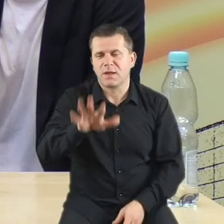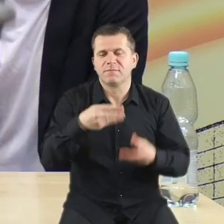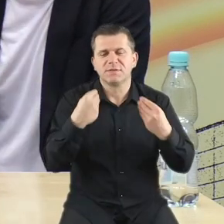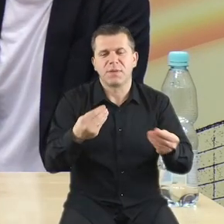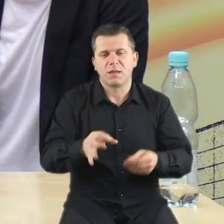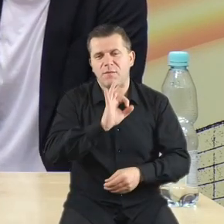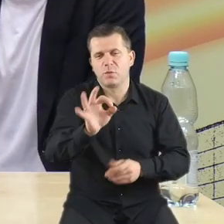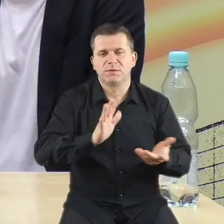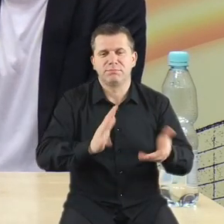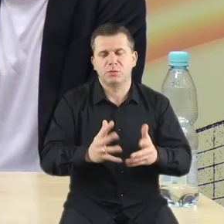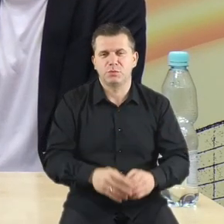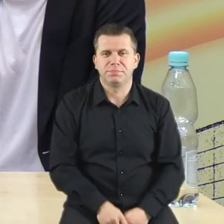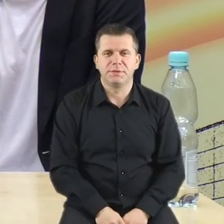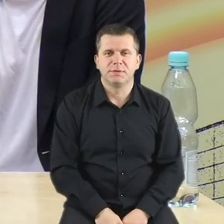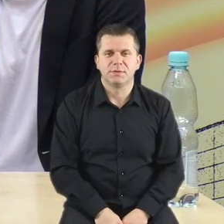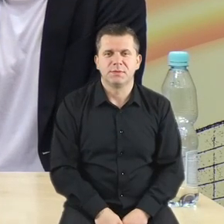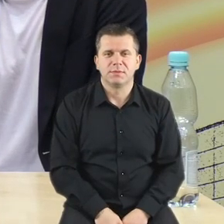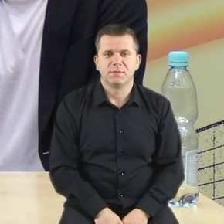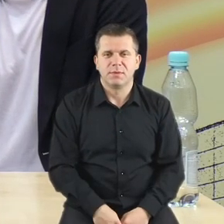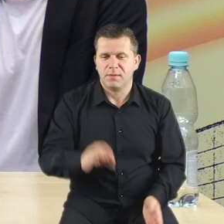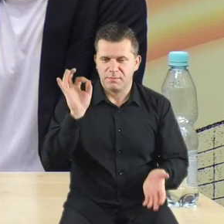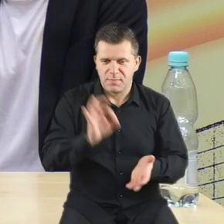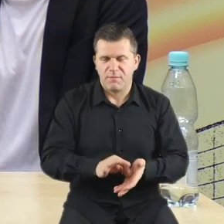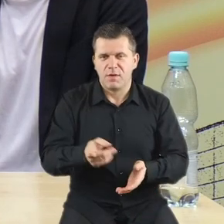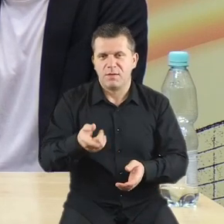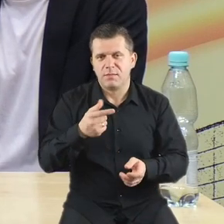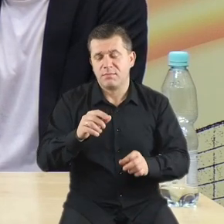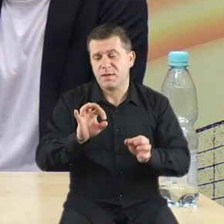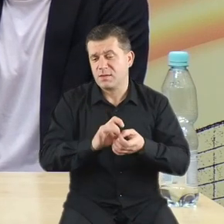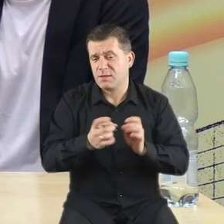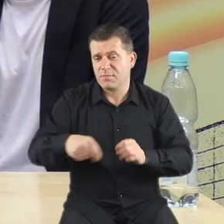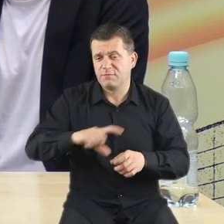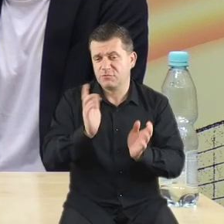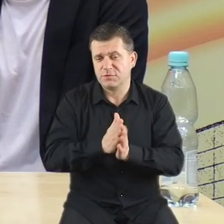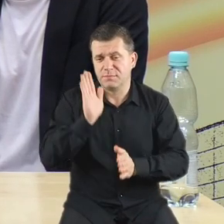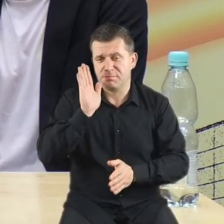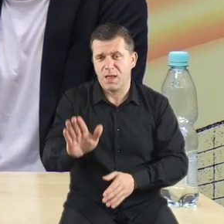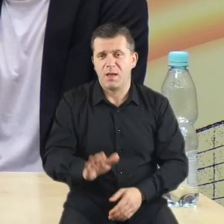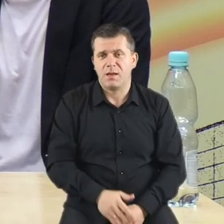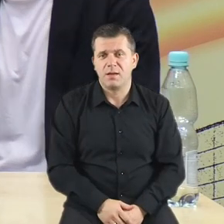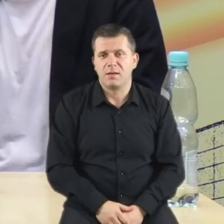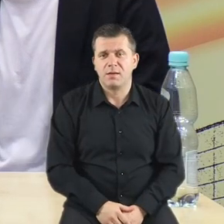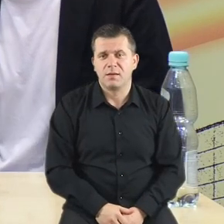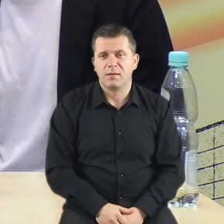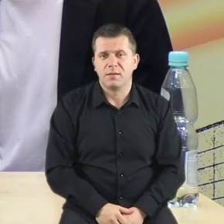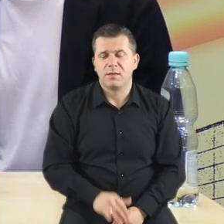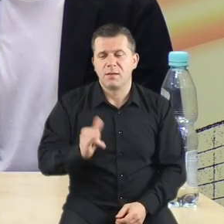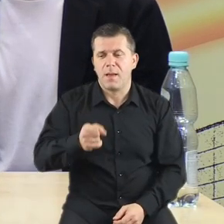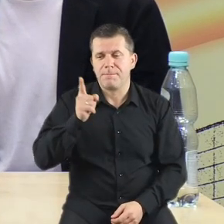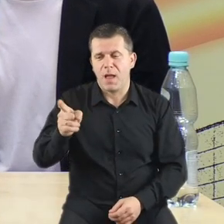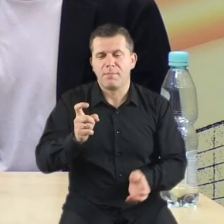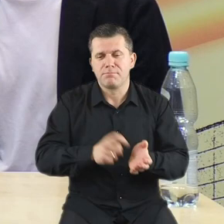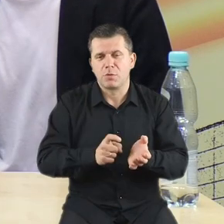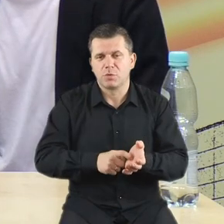przecież. Te cechy z pewnością pomogą, gdyby wszyscy je posiadali w takim stopniu, jaki pan ich pożąda i wiele